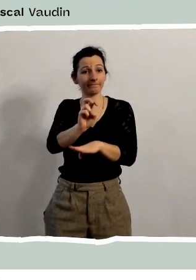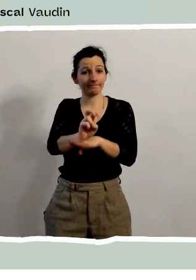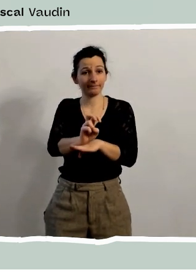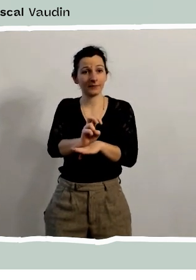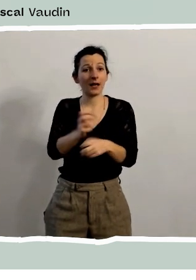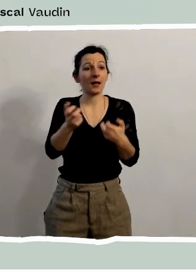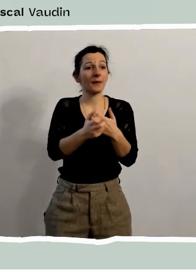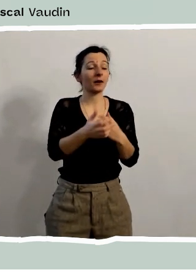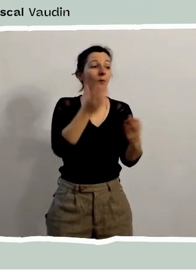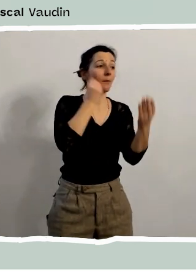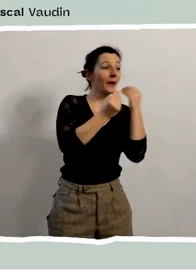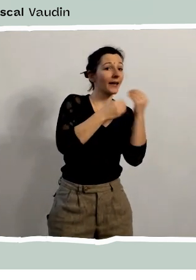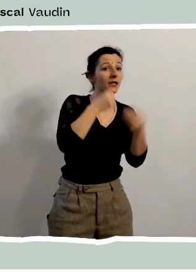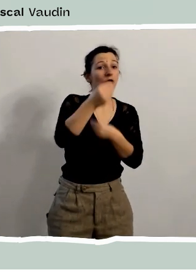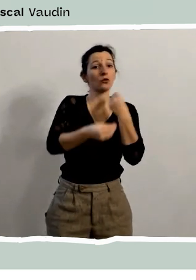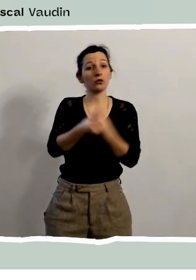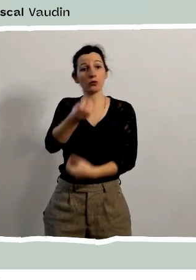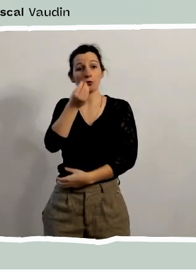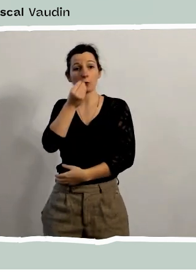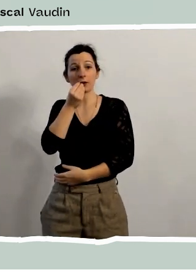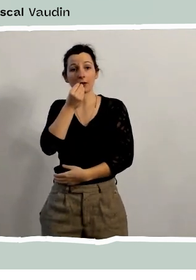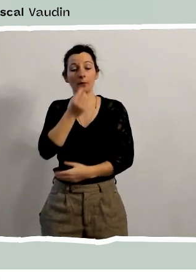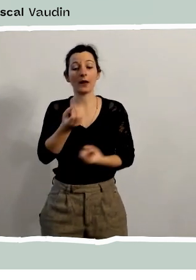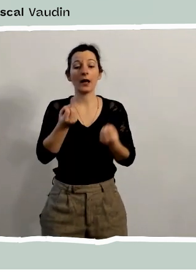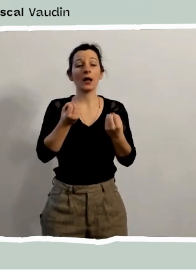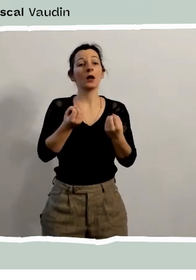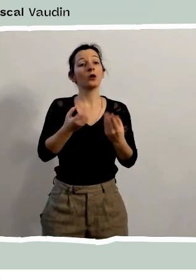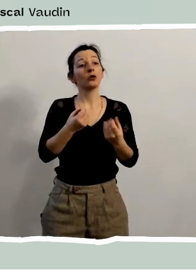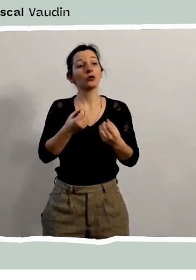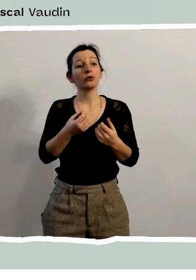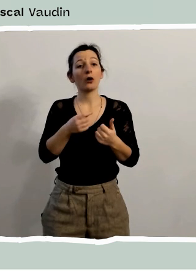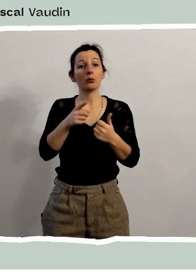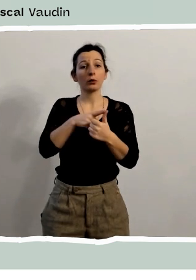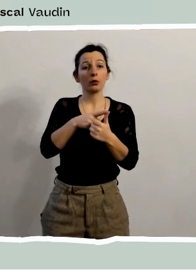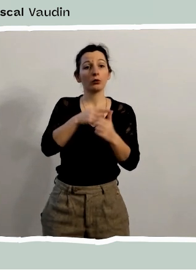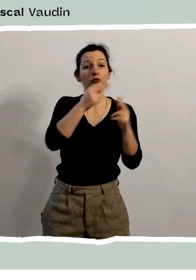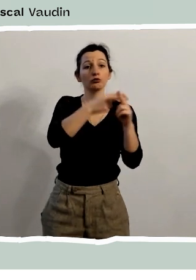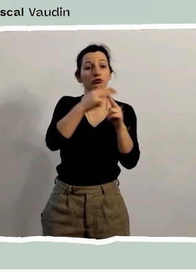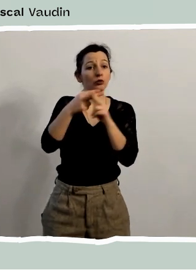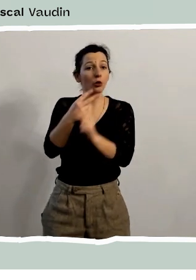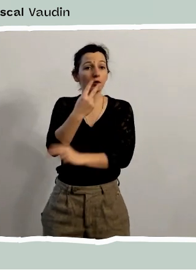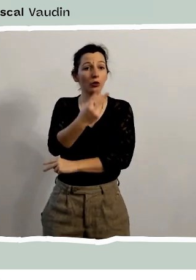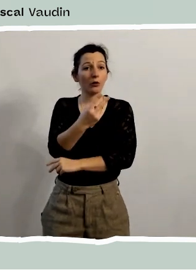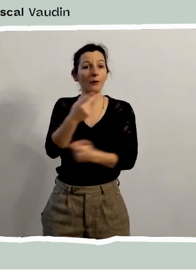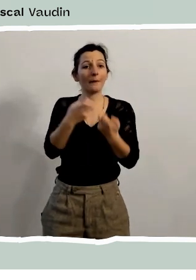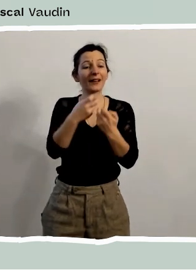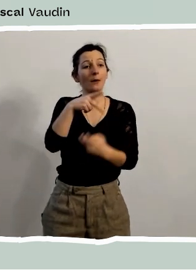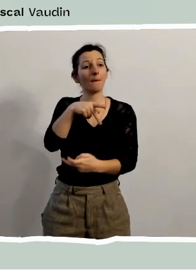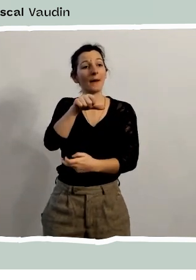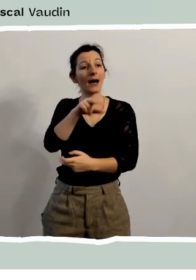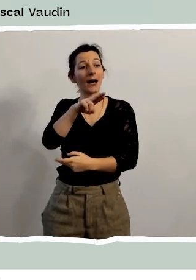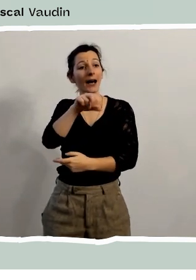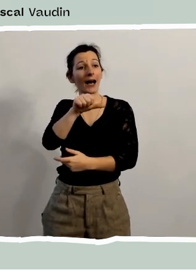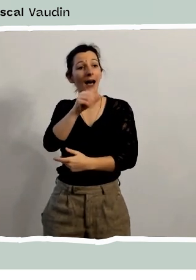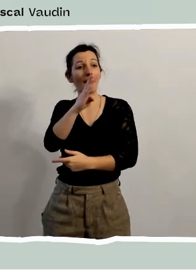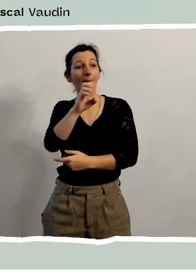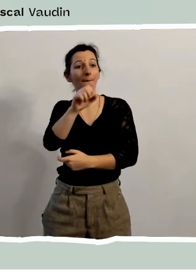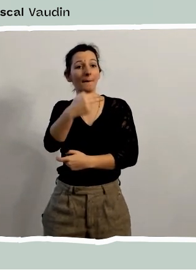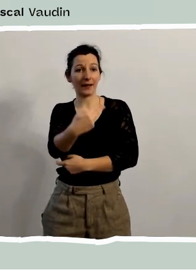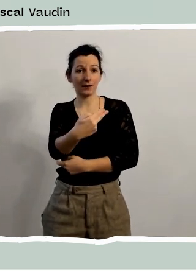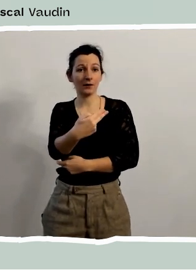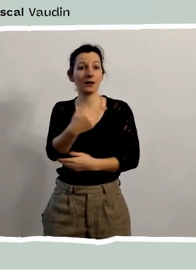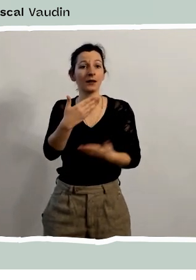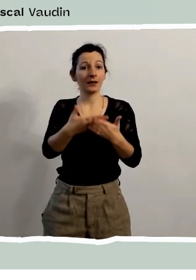les aliments. Ces conservateurs sont soit le triclosan ou les parabènes, des parabènes qui rentrent directement dans